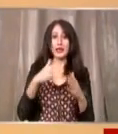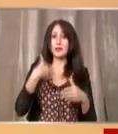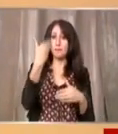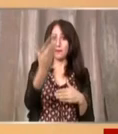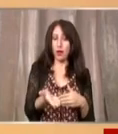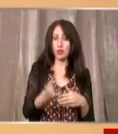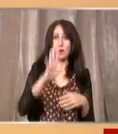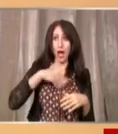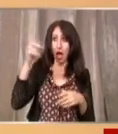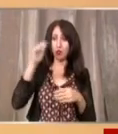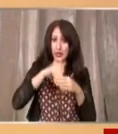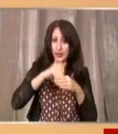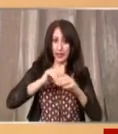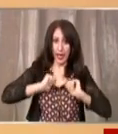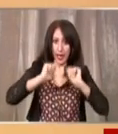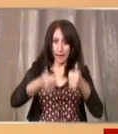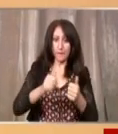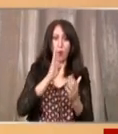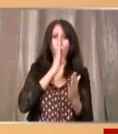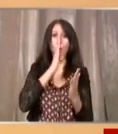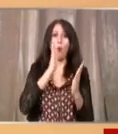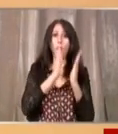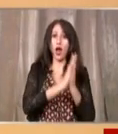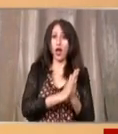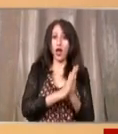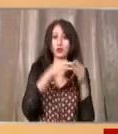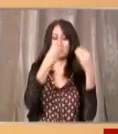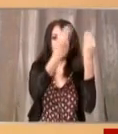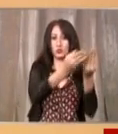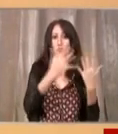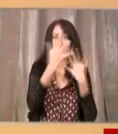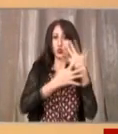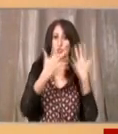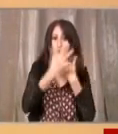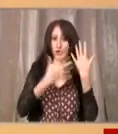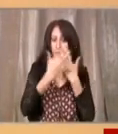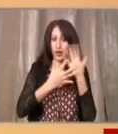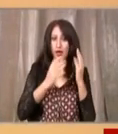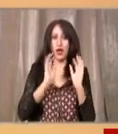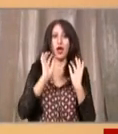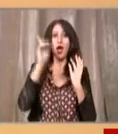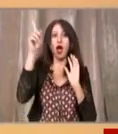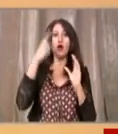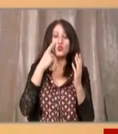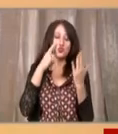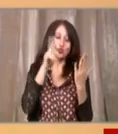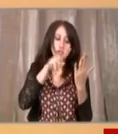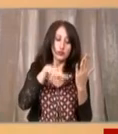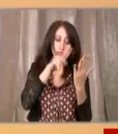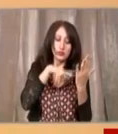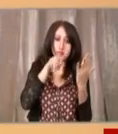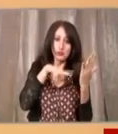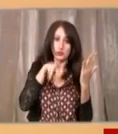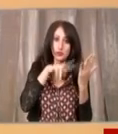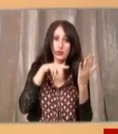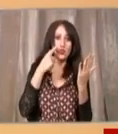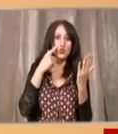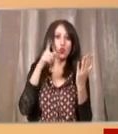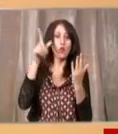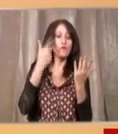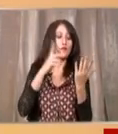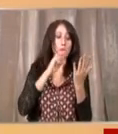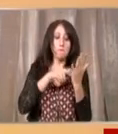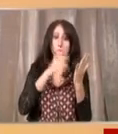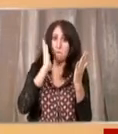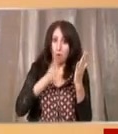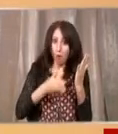التشكيك أو أي نوع من أنواع المهاترات أو البلبلة من بعض التيارات التي تحاول أن تشكك في العملية الانتخابية